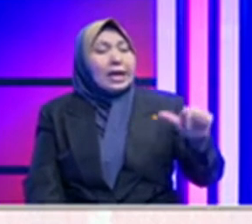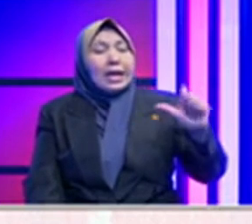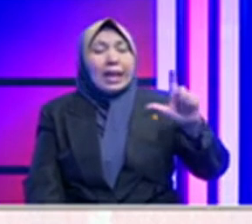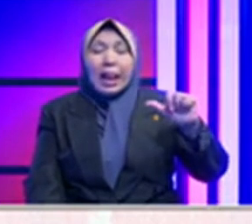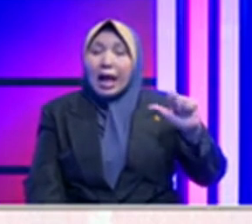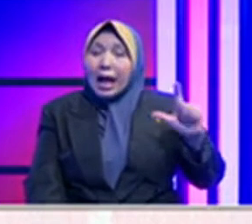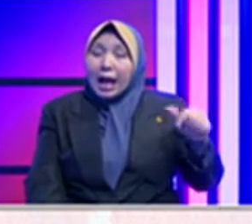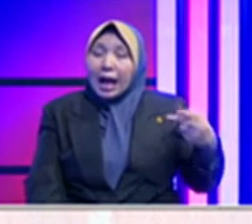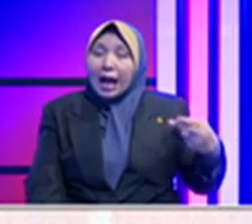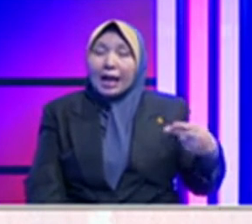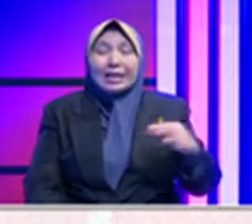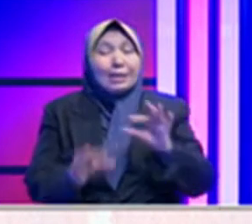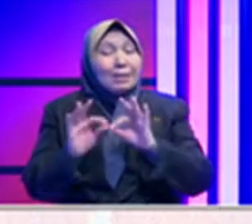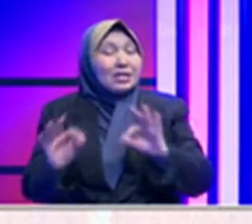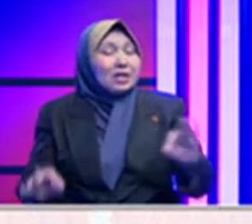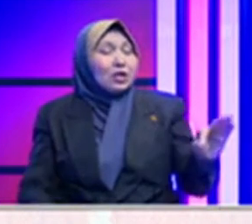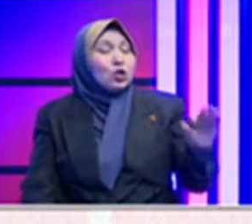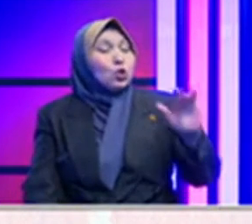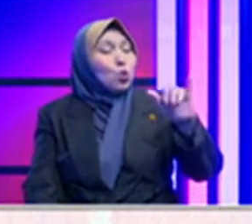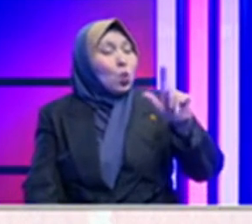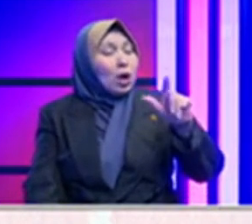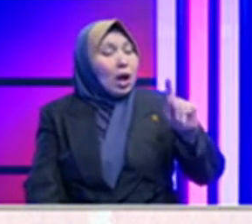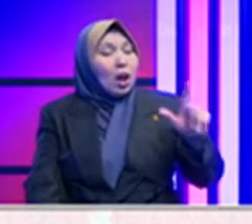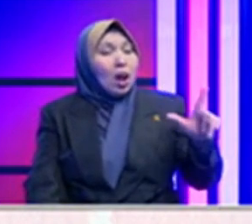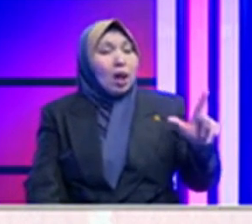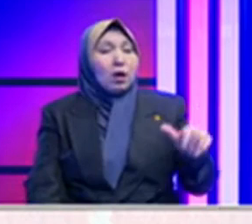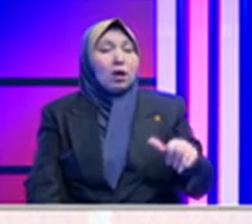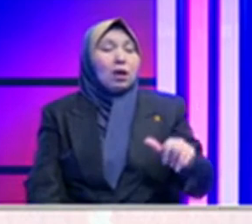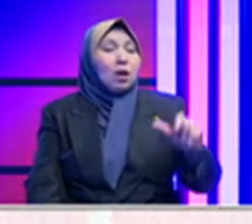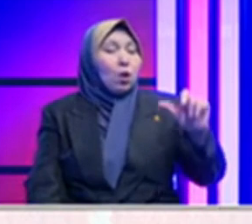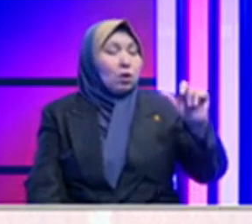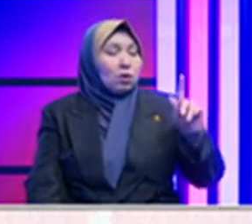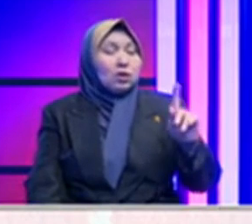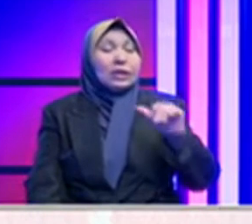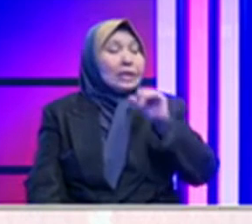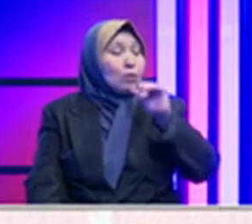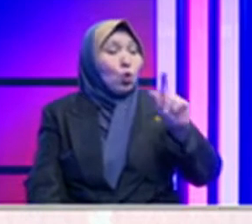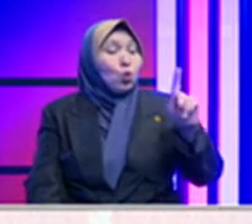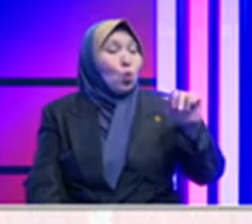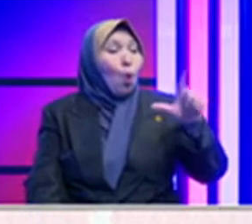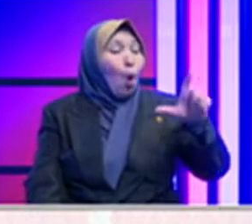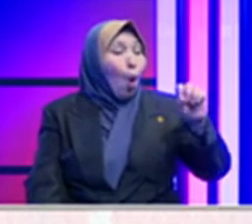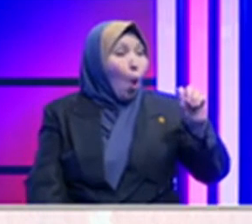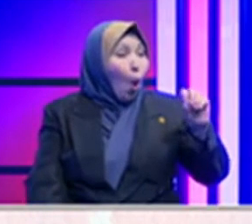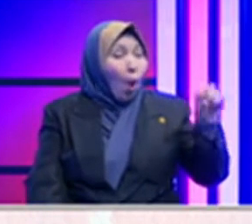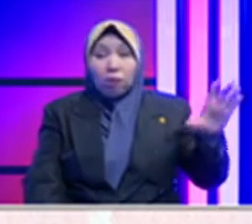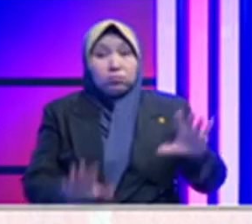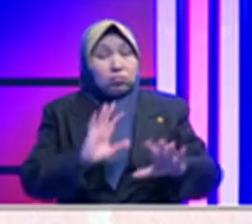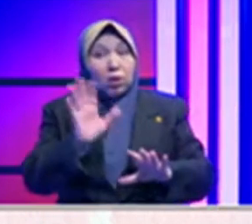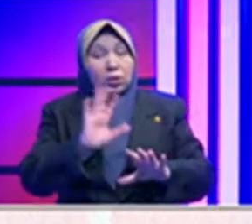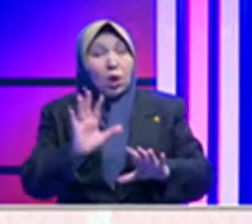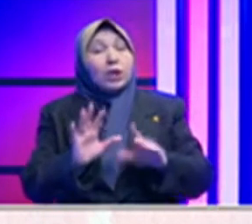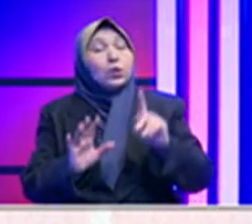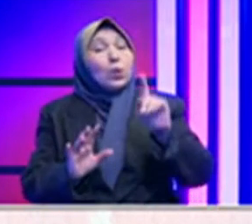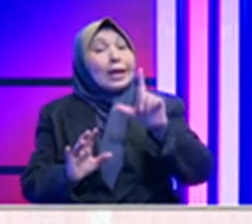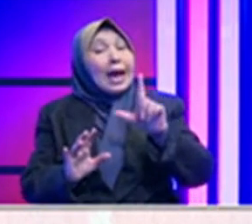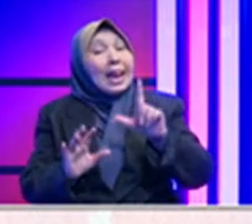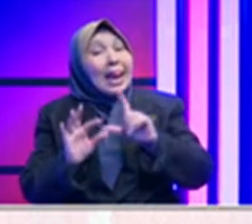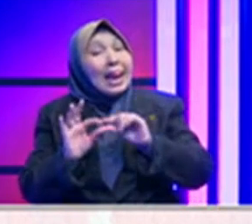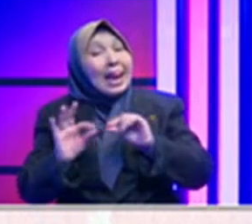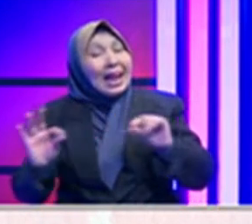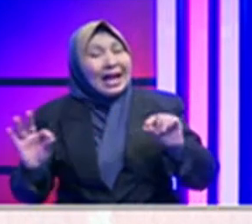Khan type-c yuk Ollie tidak punya you cold water World LH pasuen